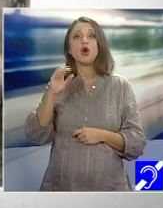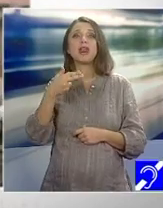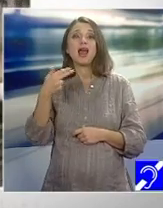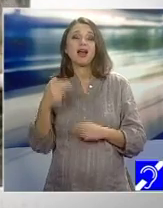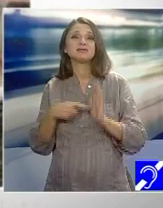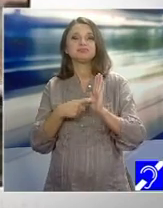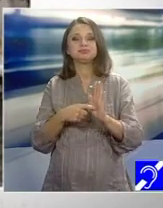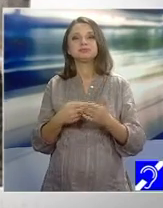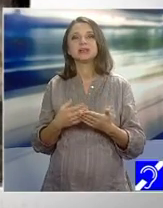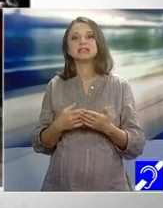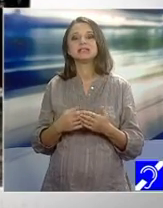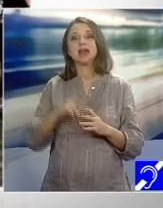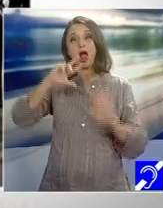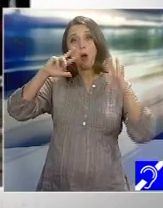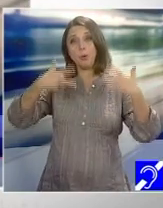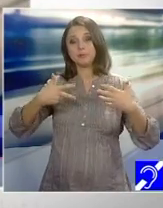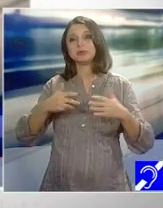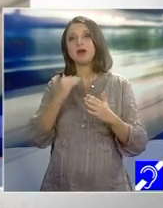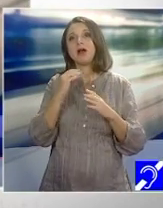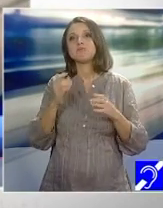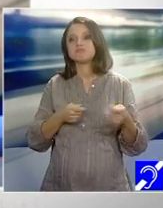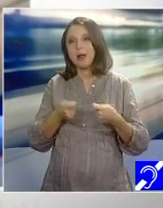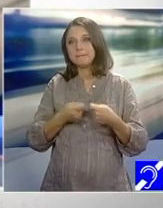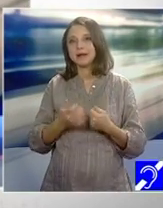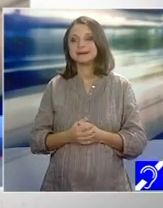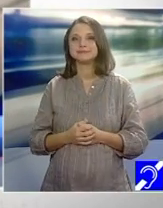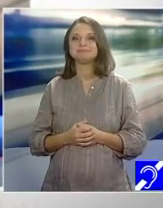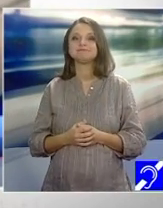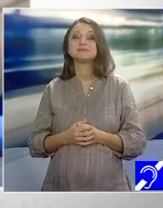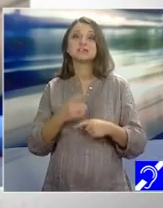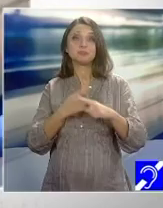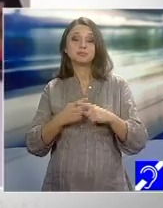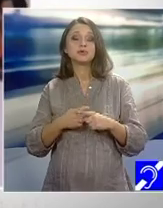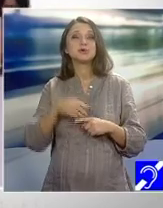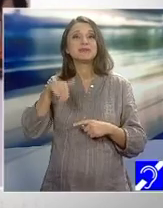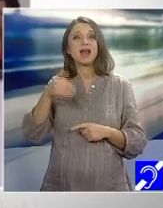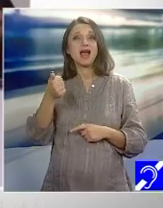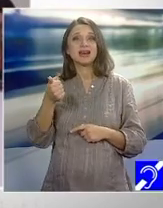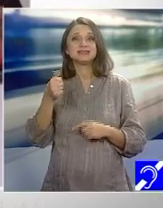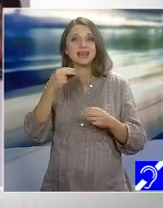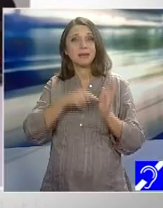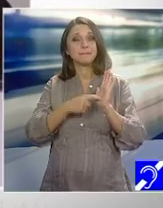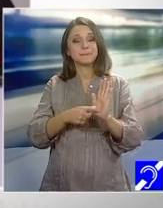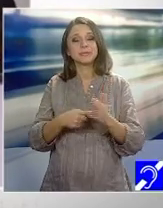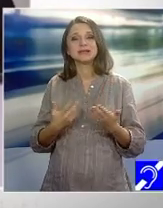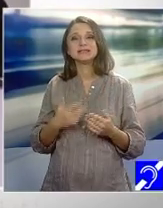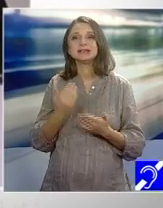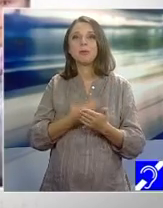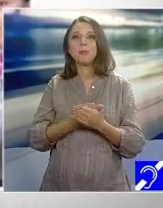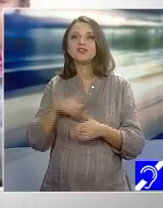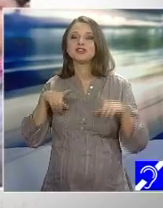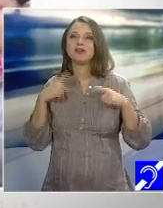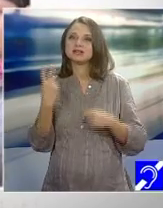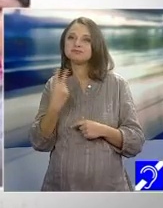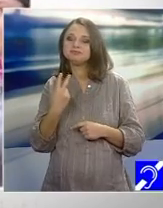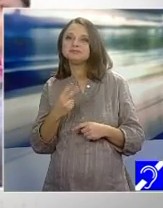campanie a celor de la Beard Brothers. Nu în ultimul rând, Mihai Arsenie ne va prezenta poveștile de viață ale celor doi sportivi cu